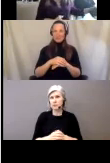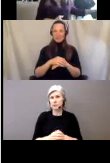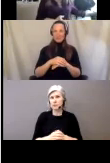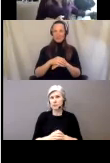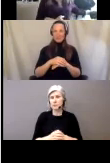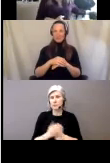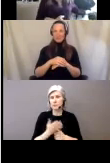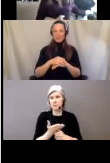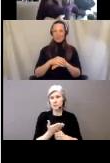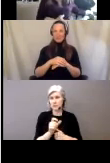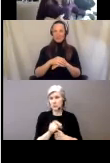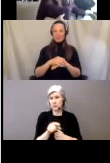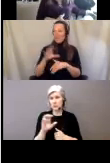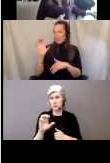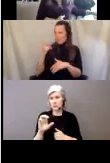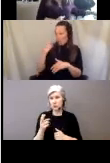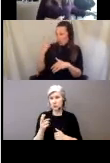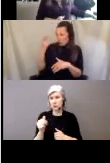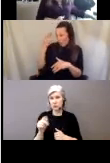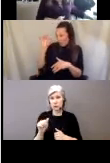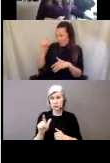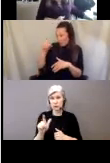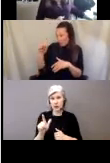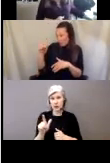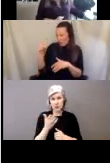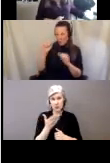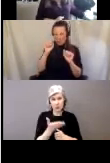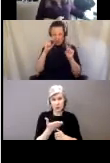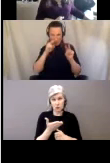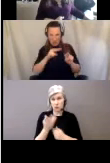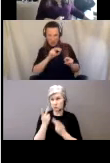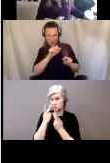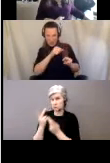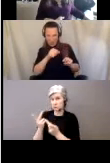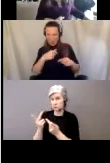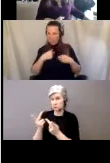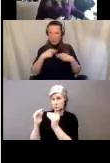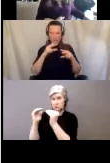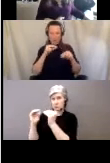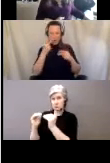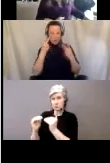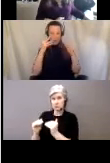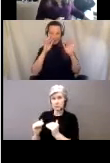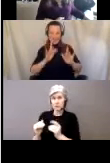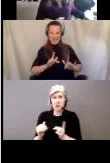Chantal, can you see those? No, I'm in the Êtes-vous capable de les voir? Non, c'est vide.